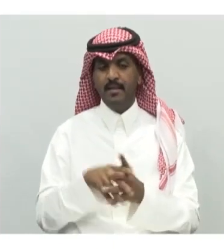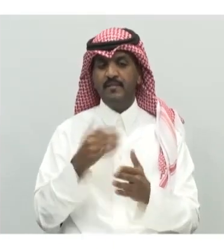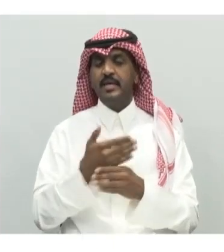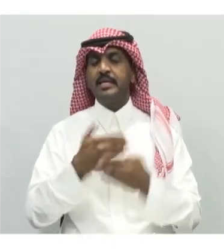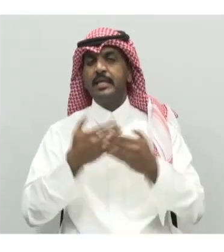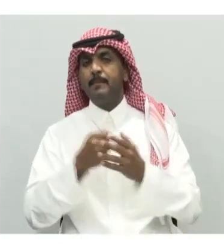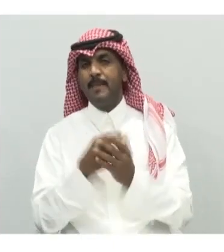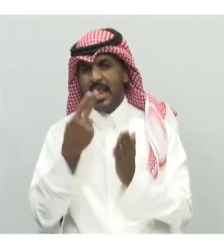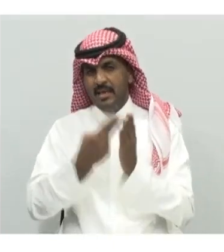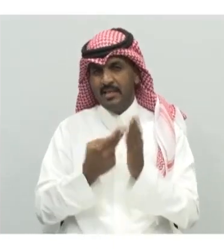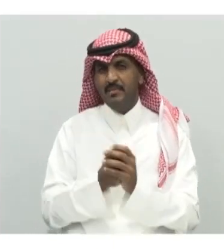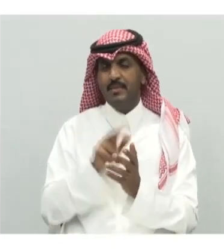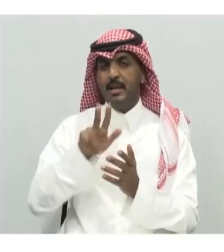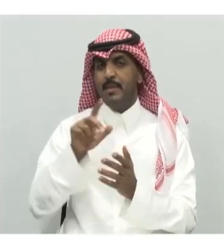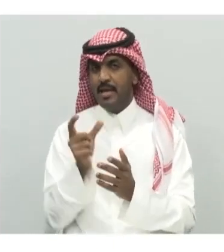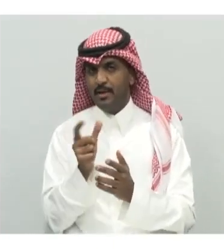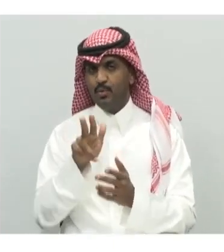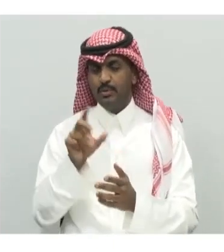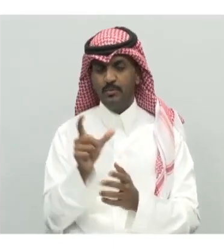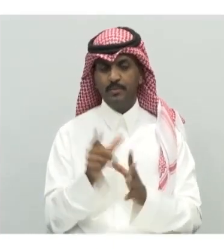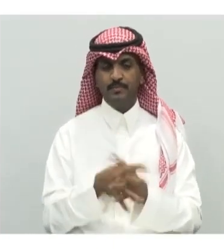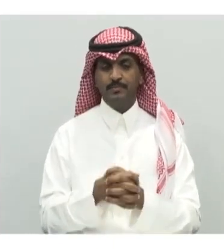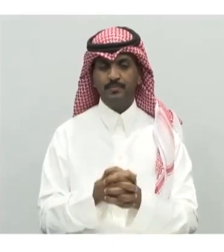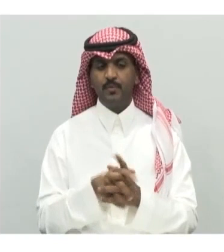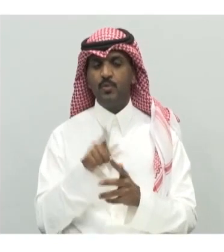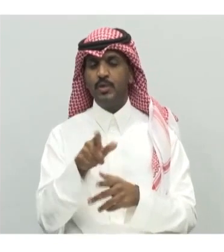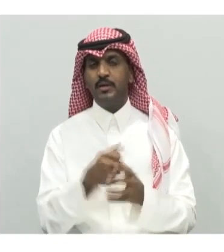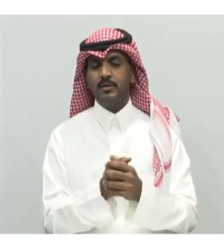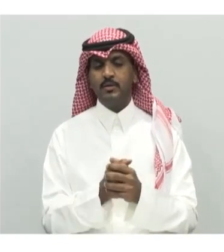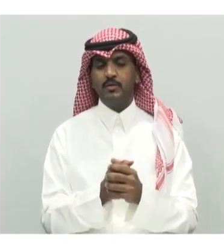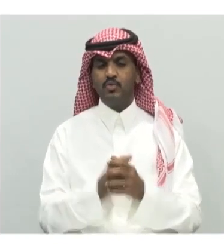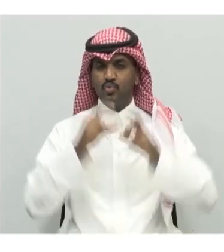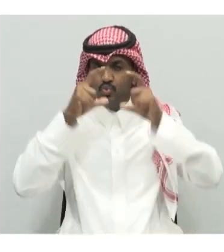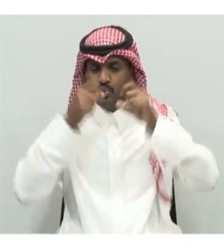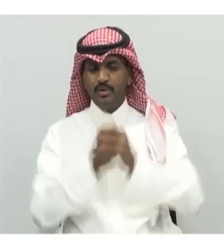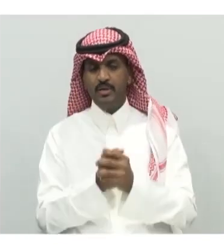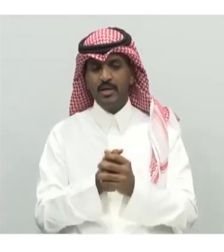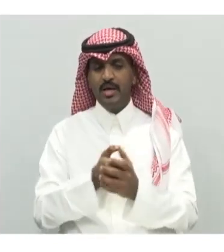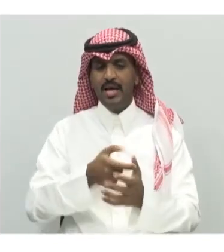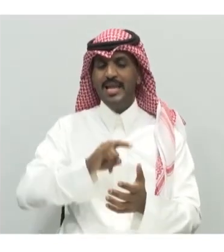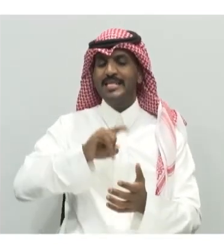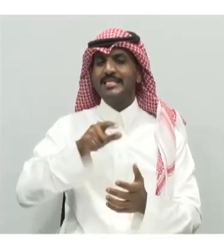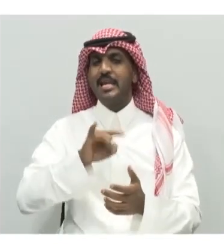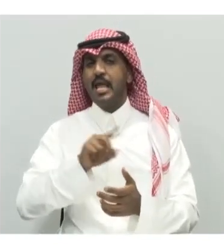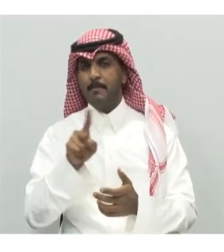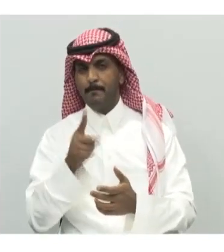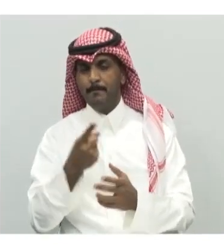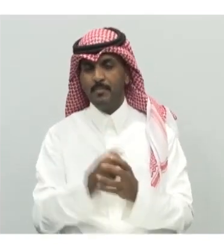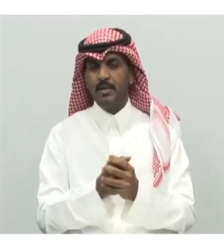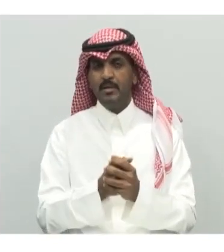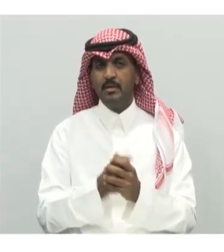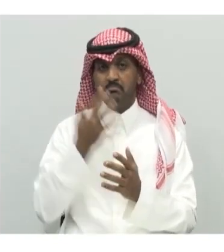البيان والتبيين هنا نشاهد صوره للاستغلاب وهو من